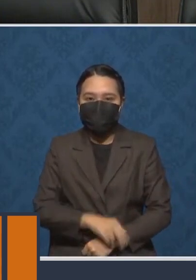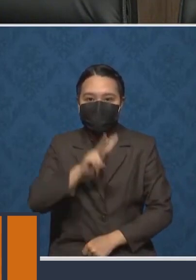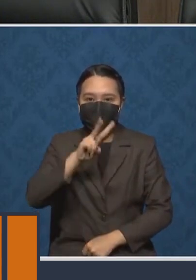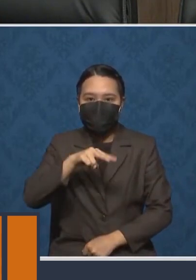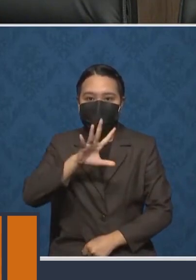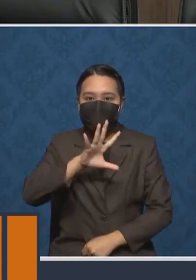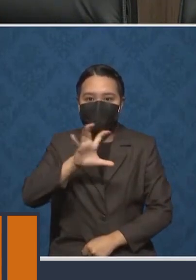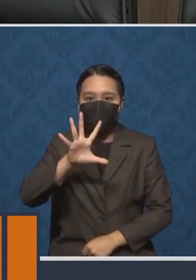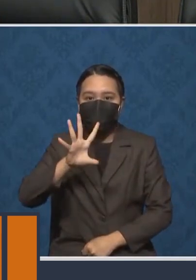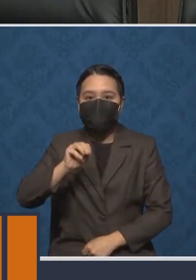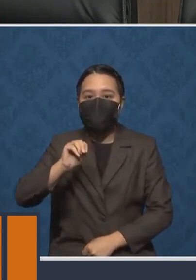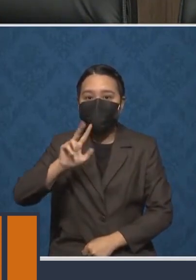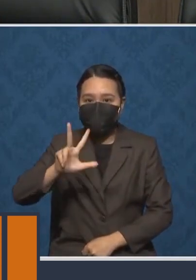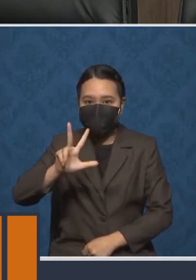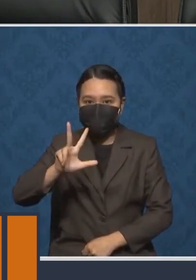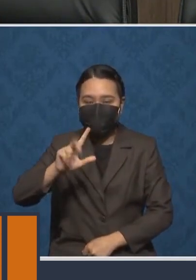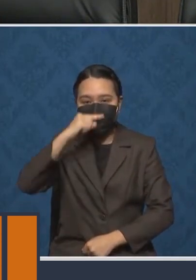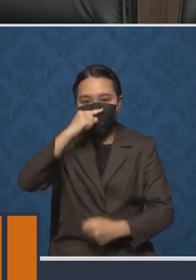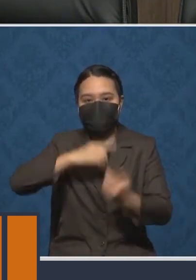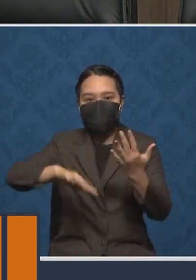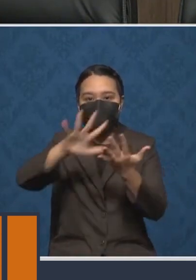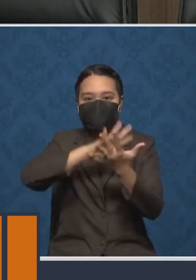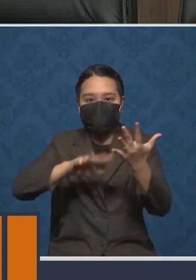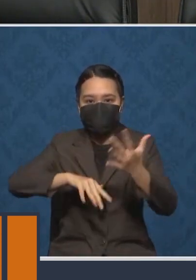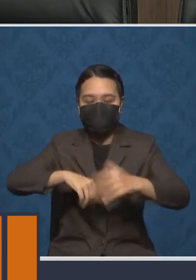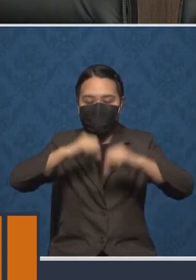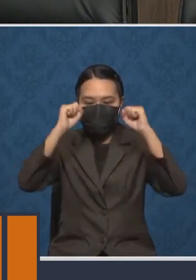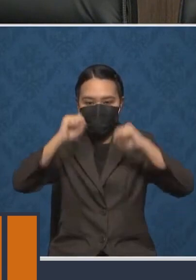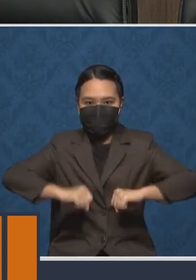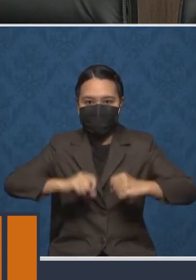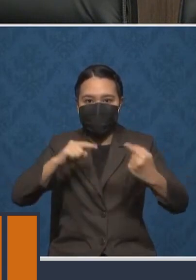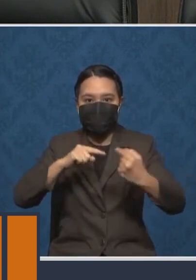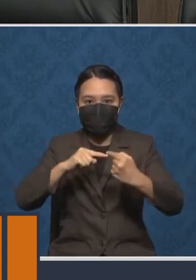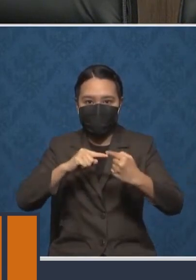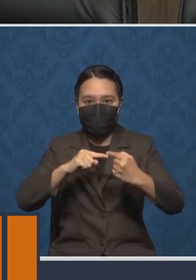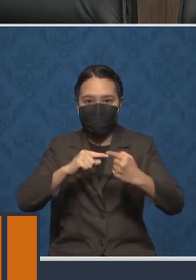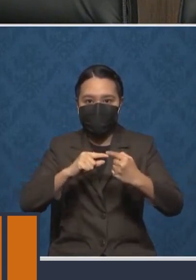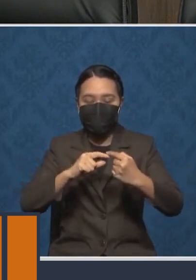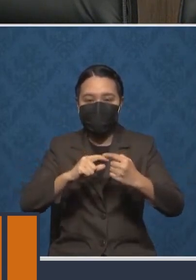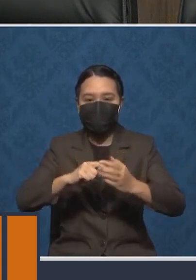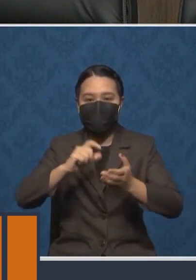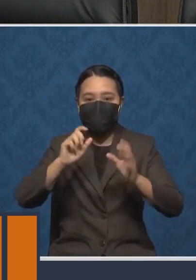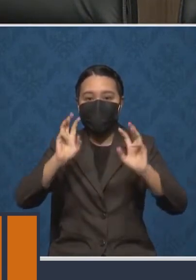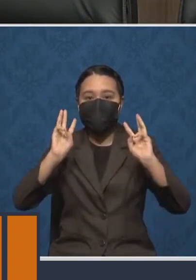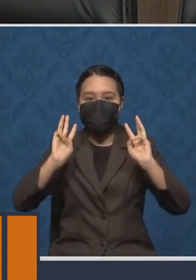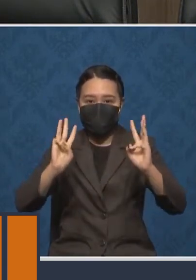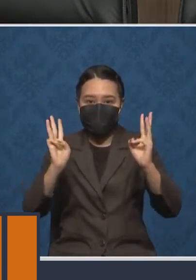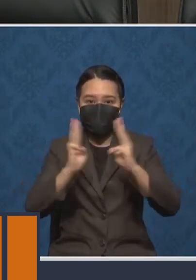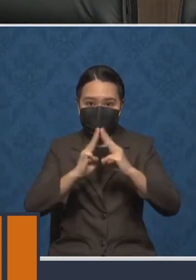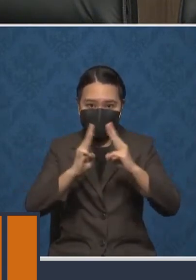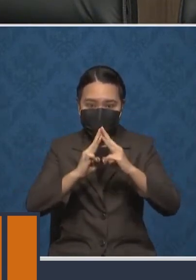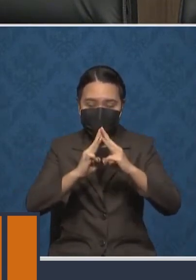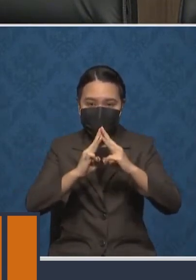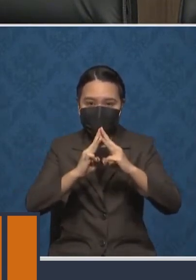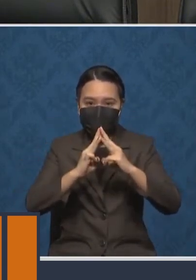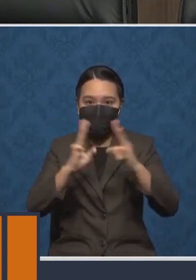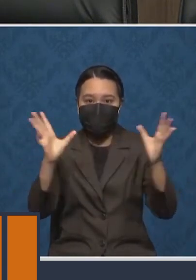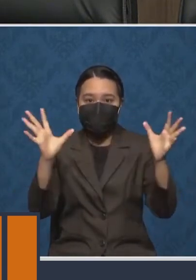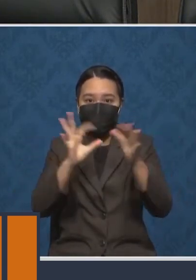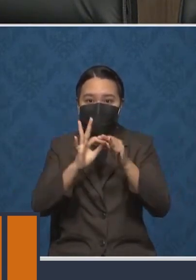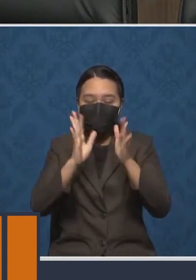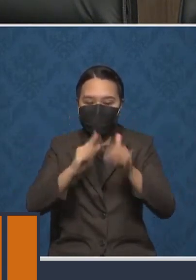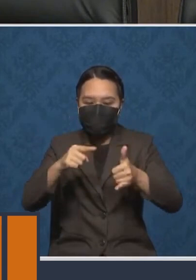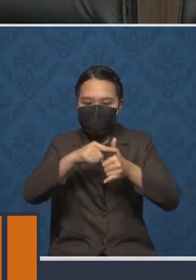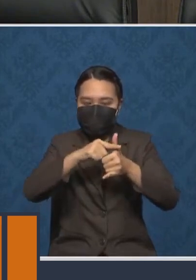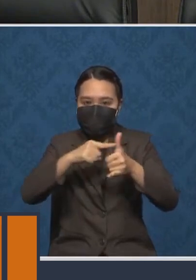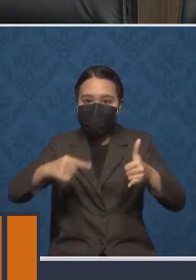2543ครับท่านประธานครับประเทศไทยลงนามในอนุสัญญาสหประชาชาติว่าด้วยการต่อต้านอาชญากรรมข้ามชาติครับท่าน